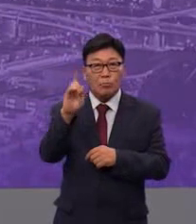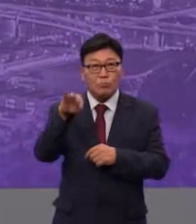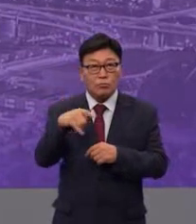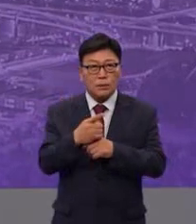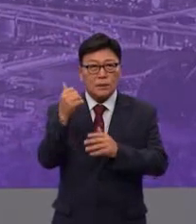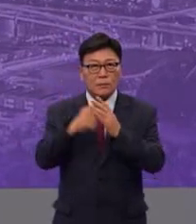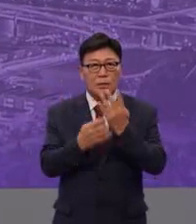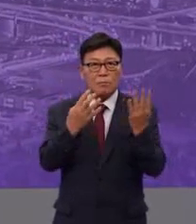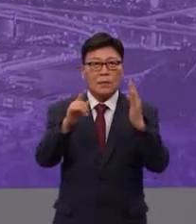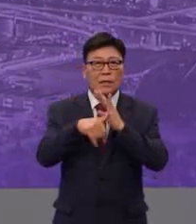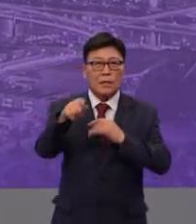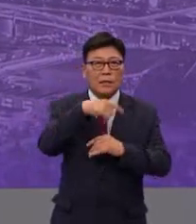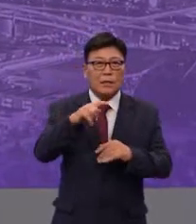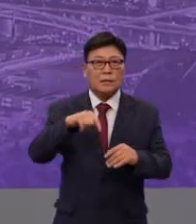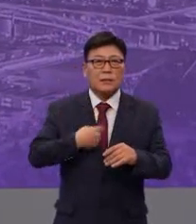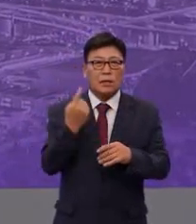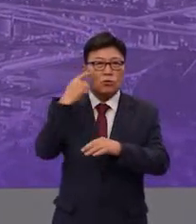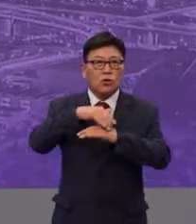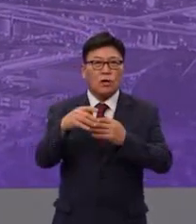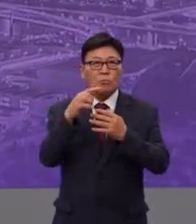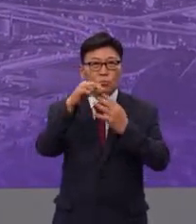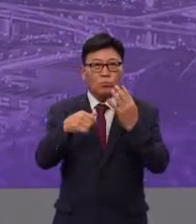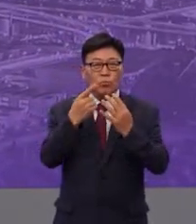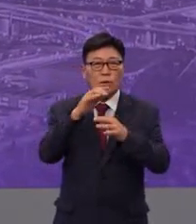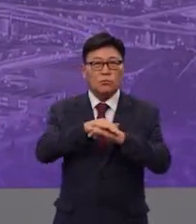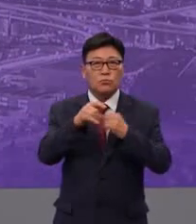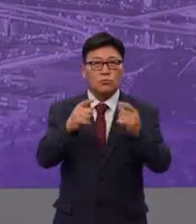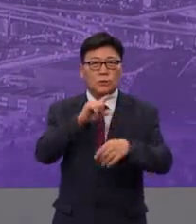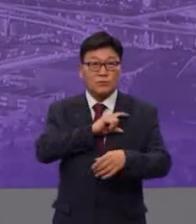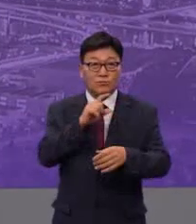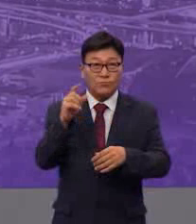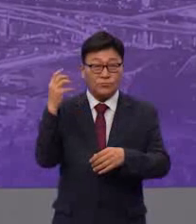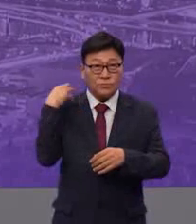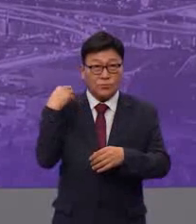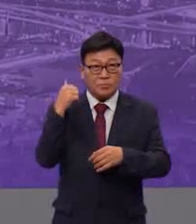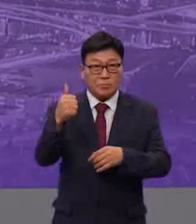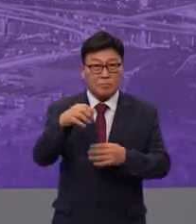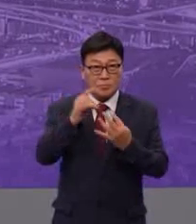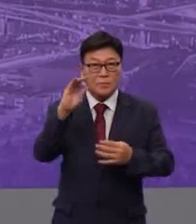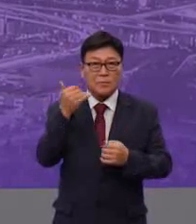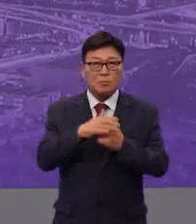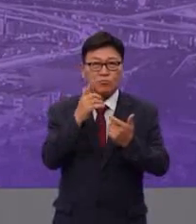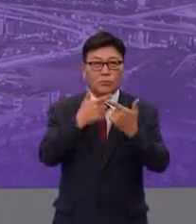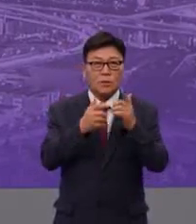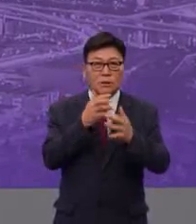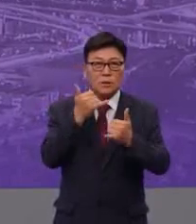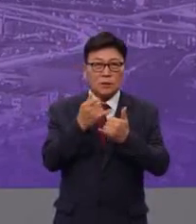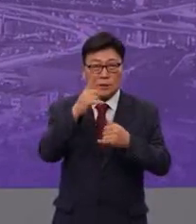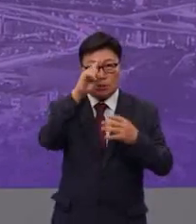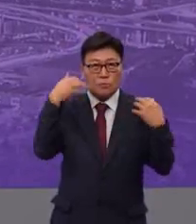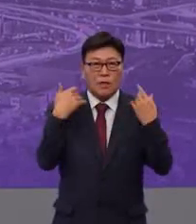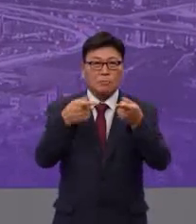행안부 실패박람회에 자율 기획 프로그램 수행 주체로 선정이 되어서 부산시와 행안부와